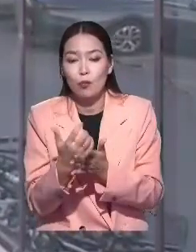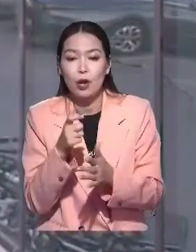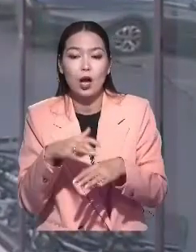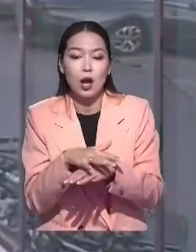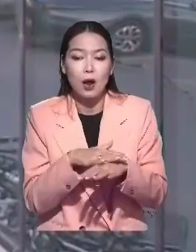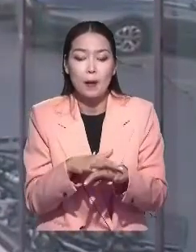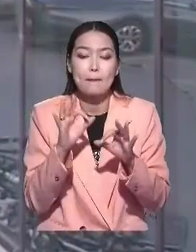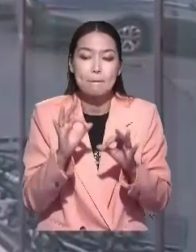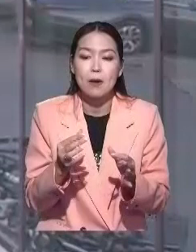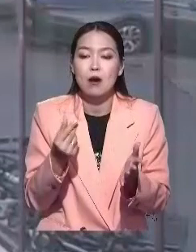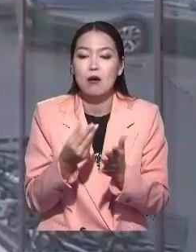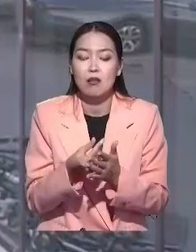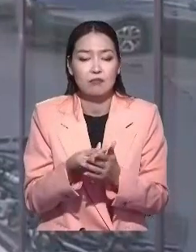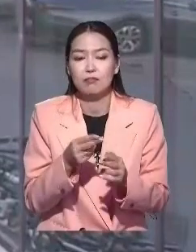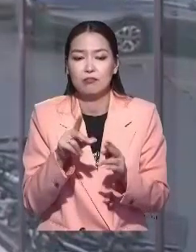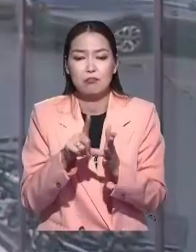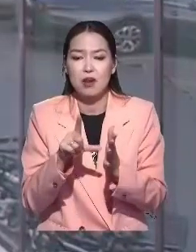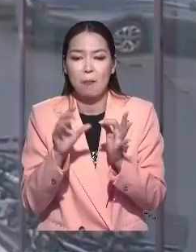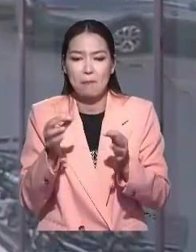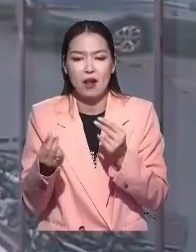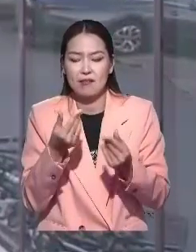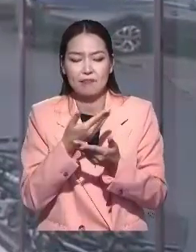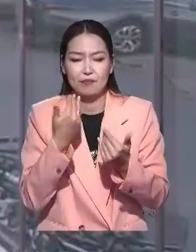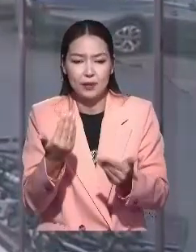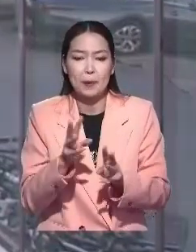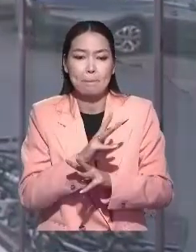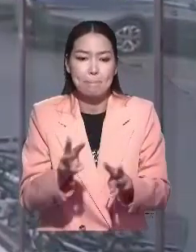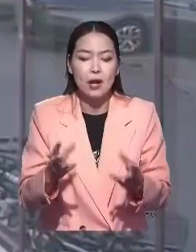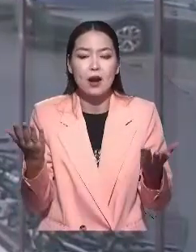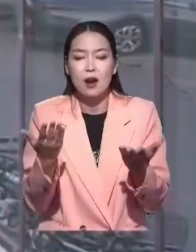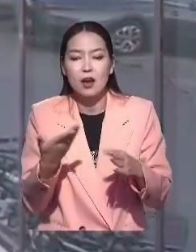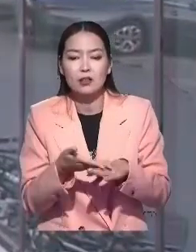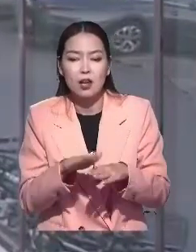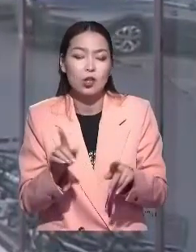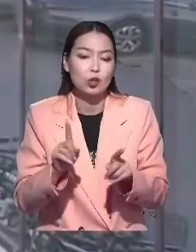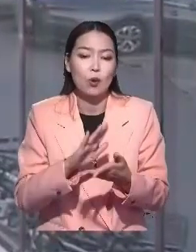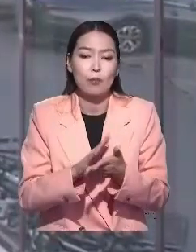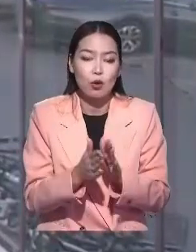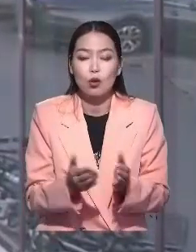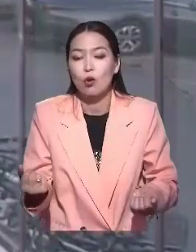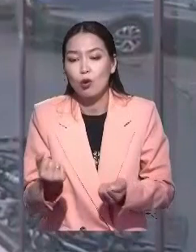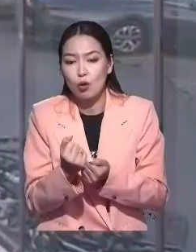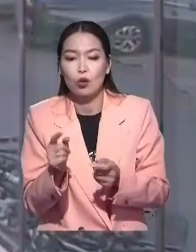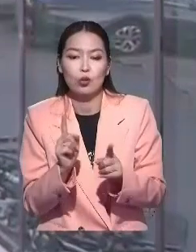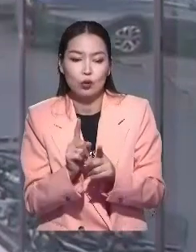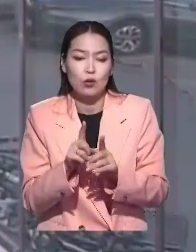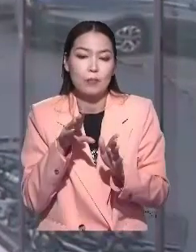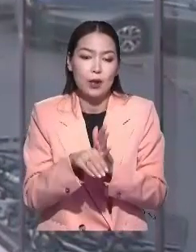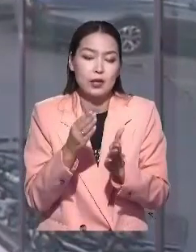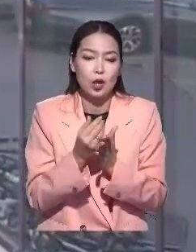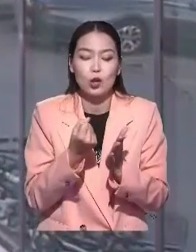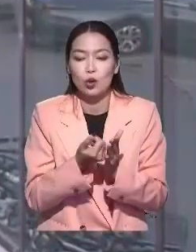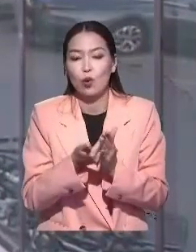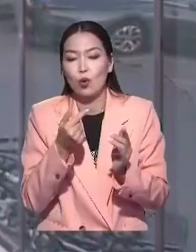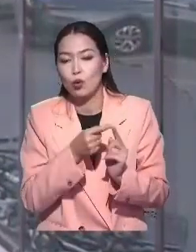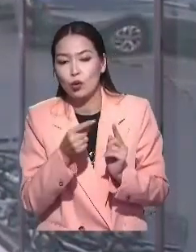төлеп жатыр деп айту қиын. Үкімет тарапынан дағдарыс немесе қандай да бір жағдай болса, қолдау шаралары жасалады. Осыған дейін мемлекет